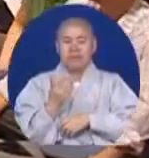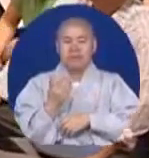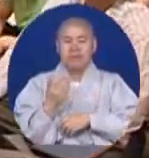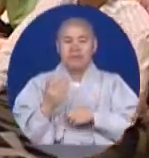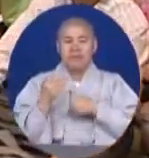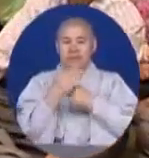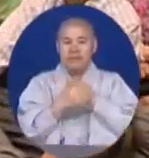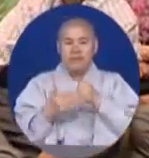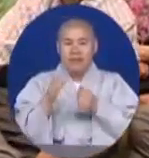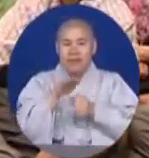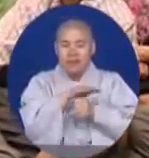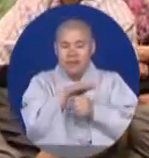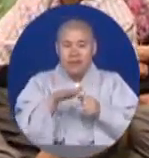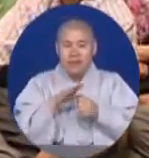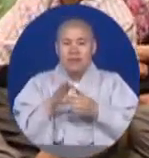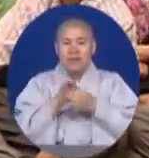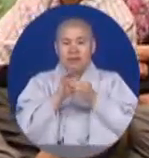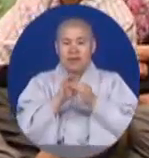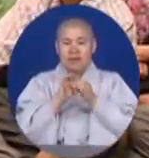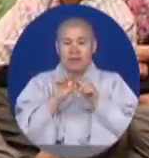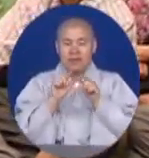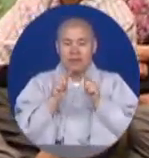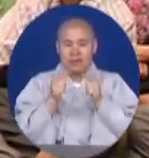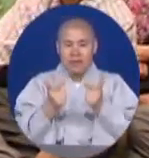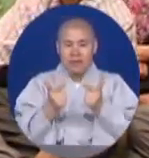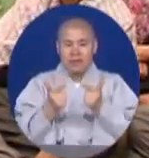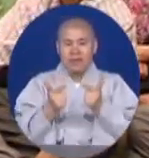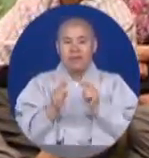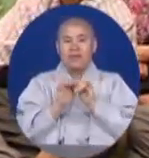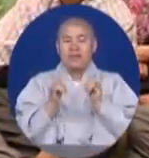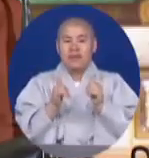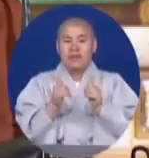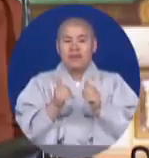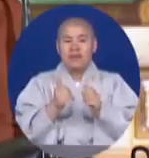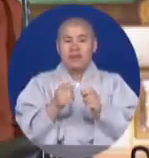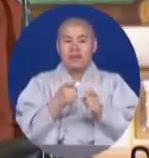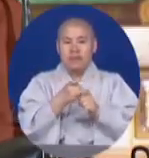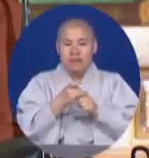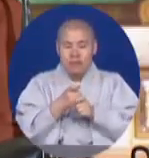은혜와 애정이 관계되지 않은 사람은 절대 원수가 될 수 없어요.